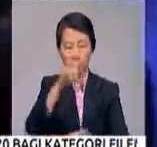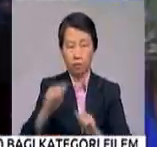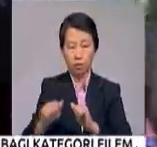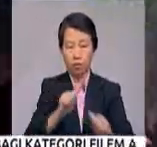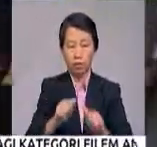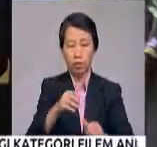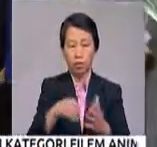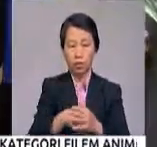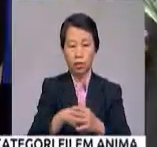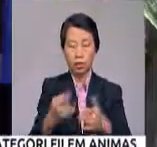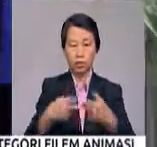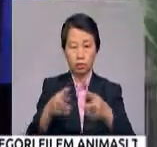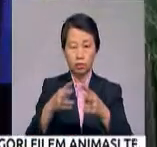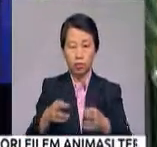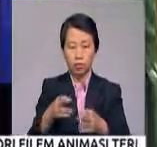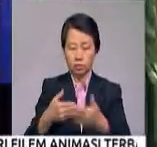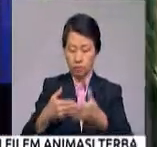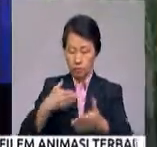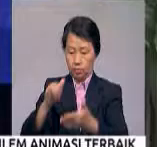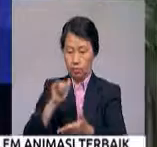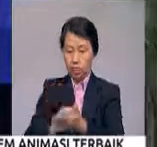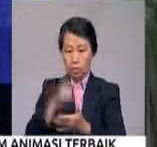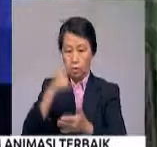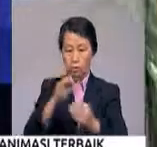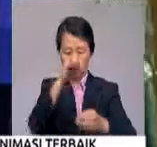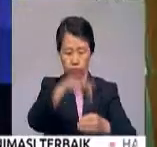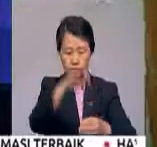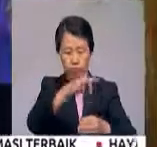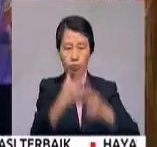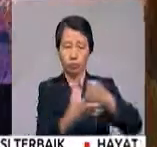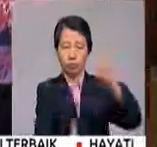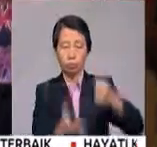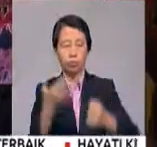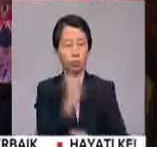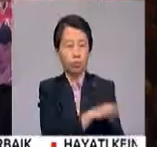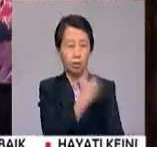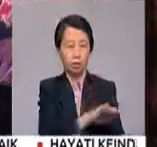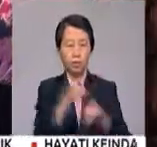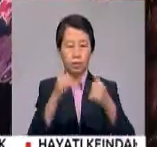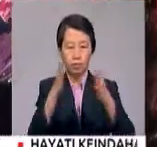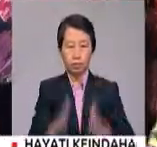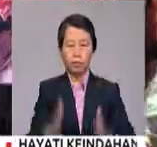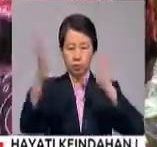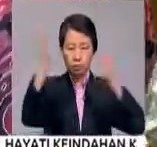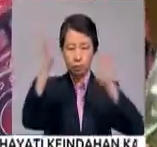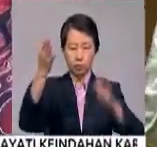Athlete yang dilancarkan sebelum ini bagi menampung keperluan bekas atlet kebangsaan.